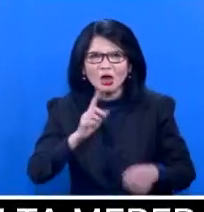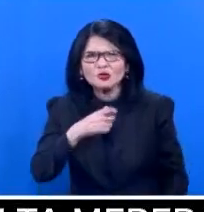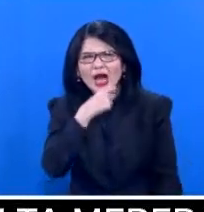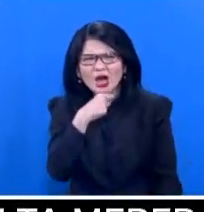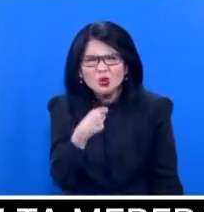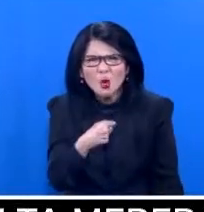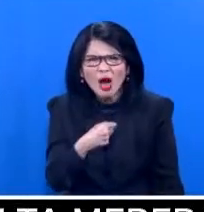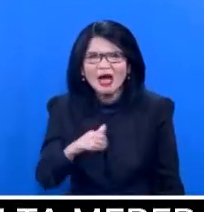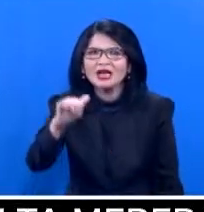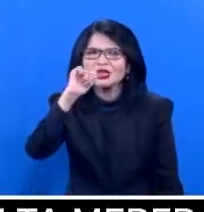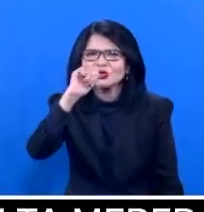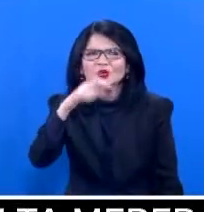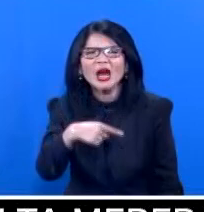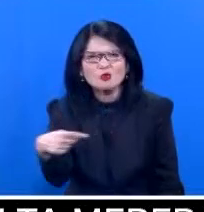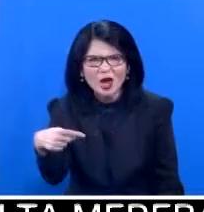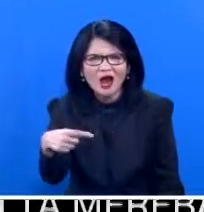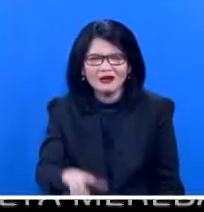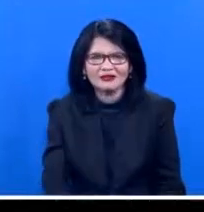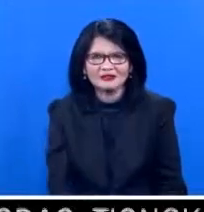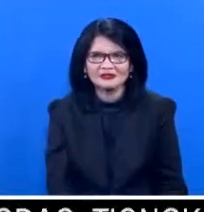itu biasanya susunya agak berkurang.